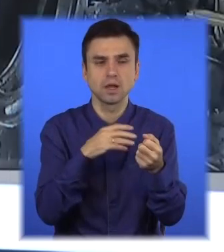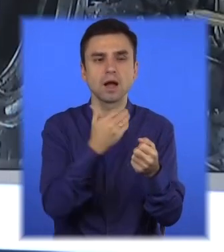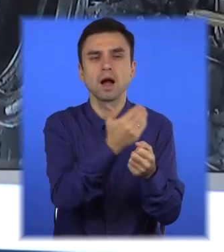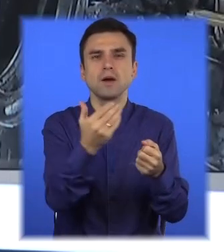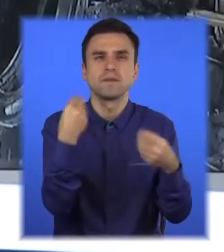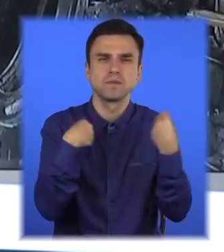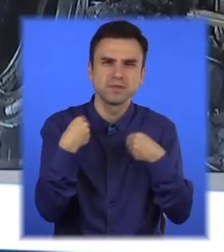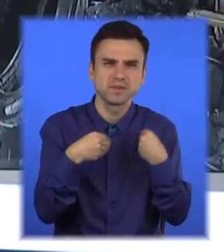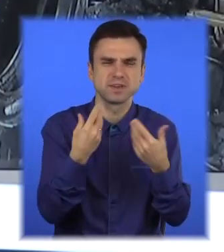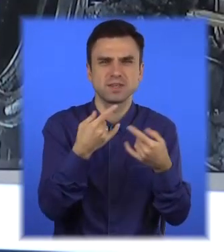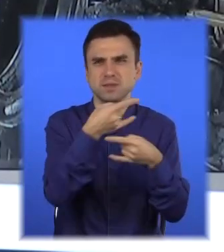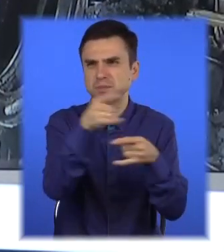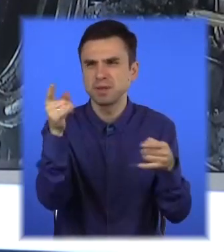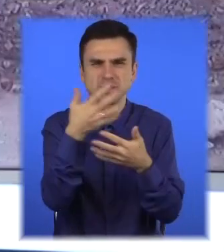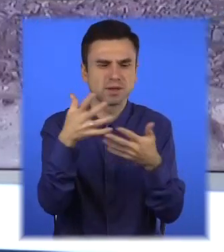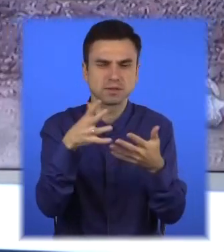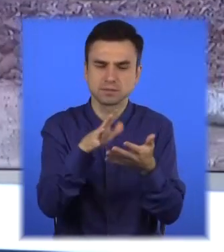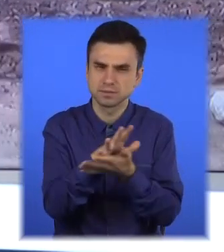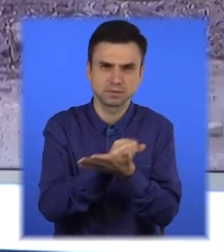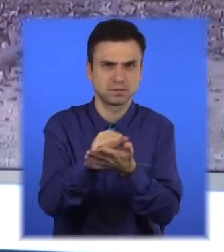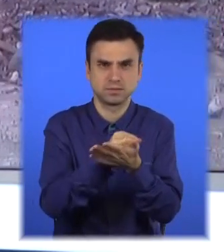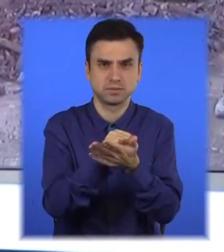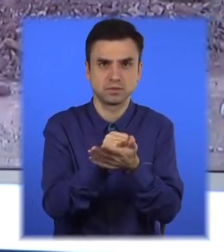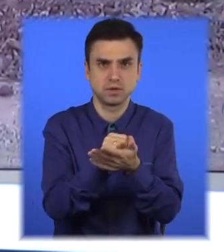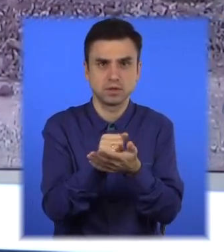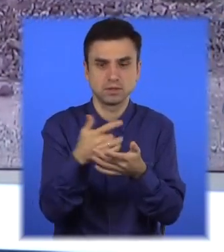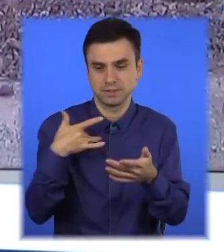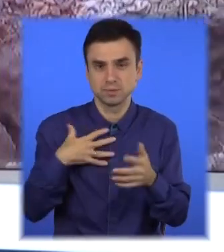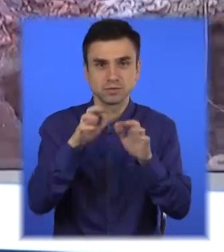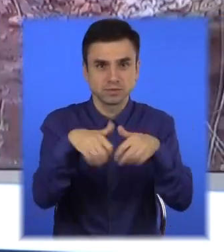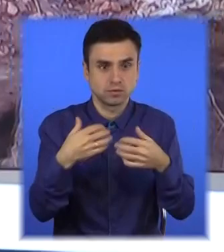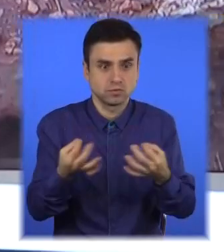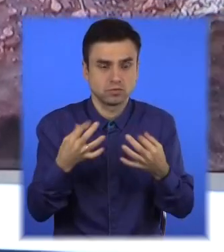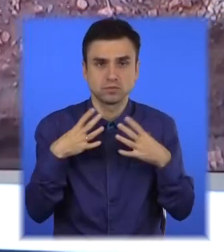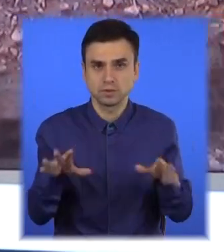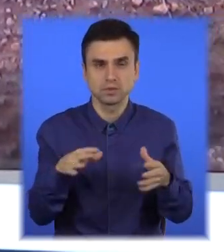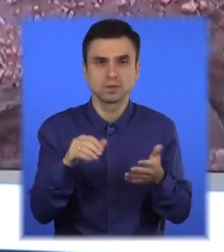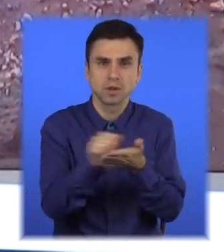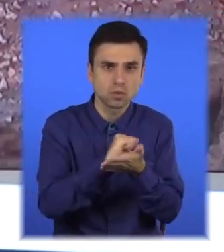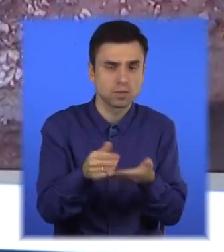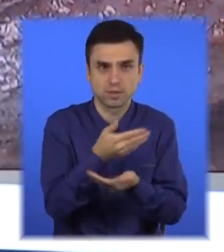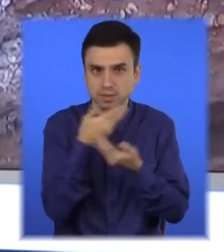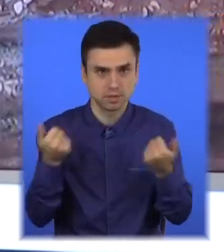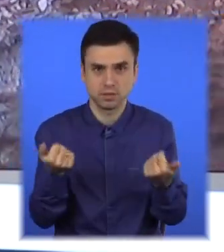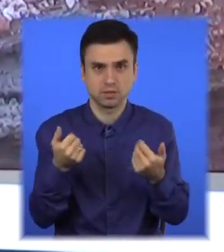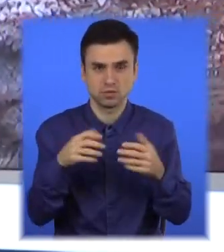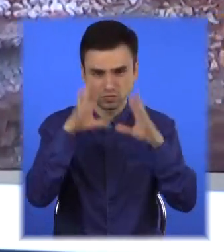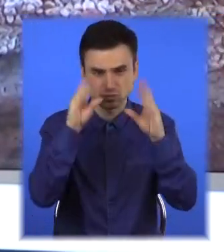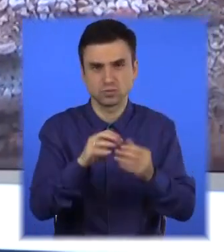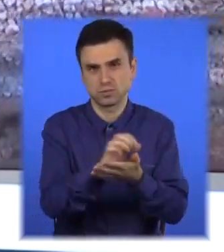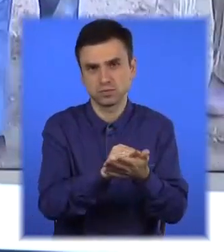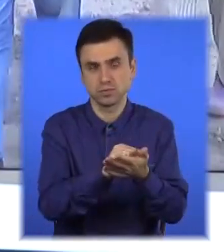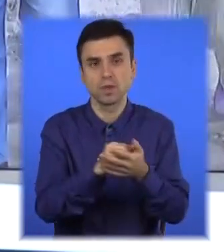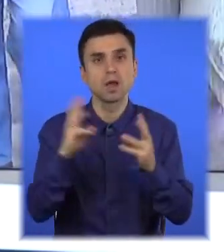74-річна бабуся залишилася ні з чим. Та ще й у зруйнованій оселі. Сусіди говорять, якби пожежні приїхали швидше,